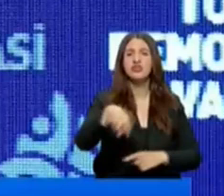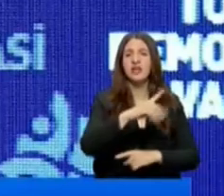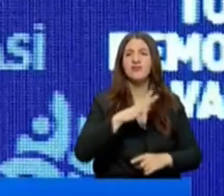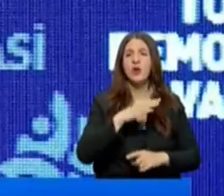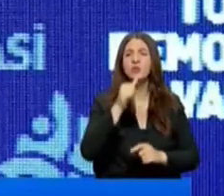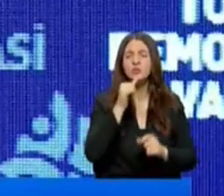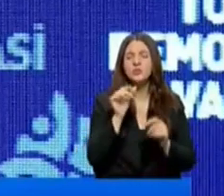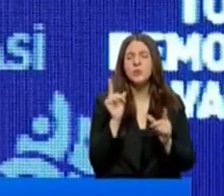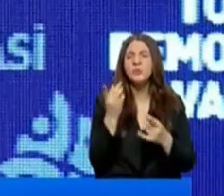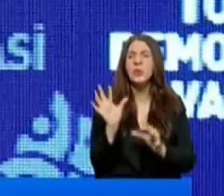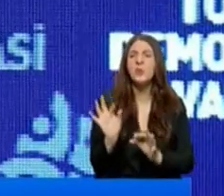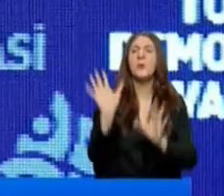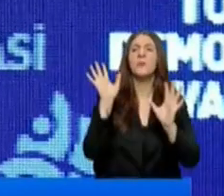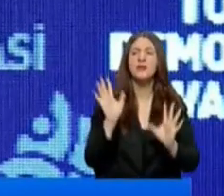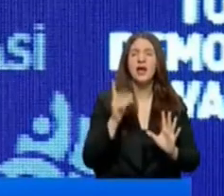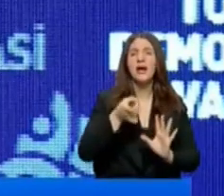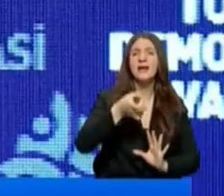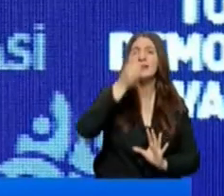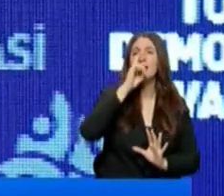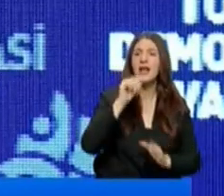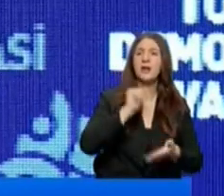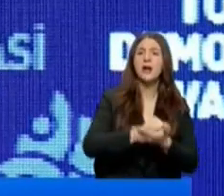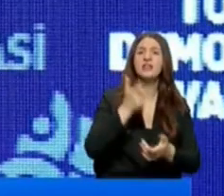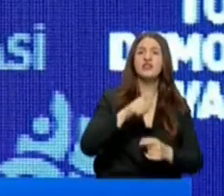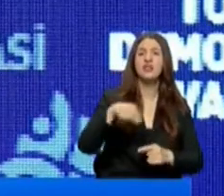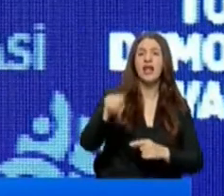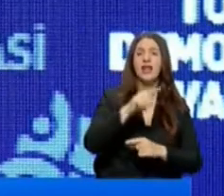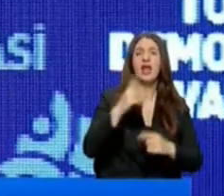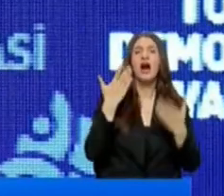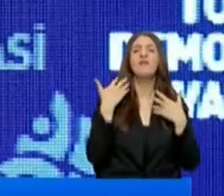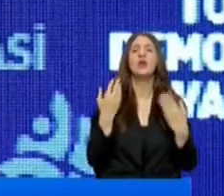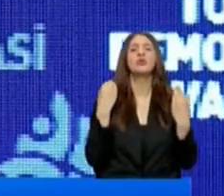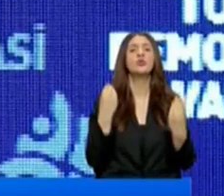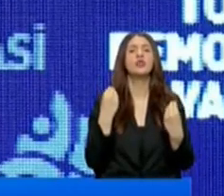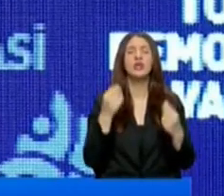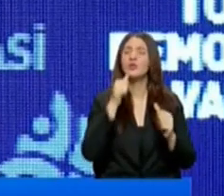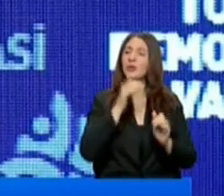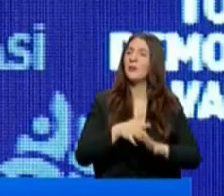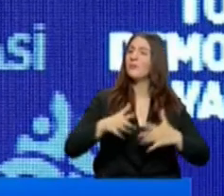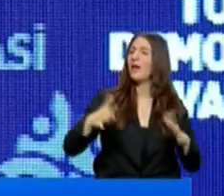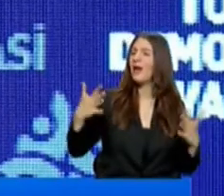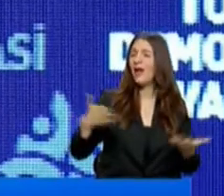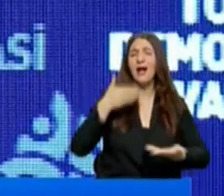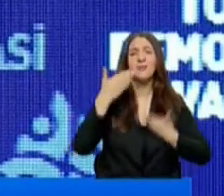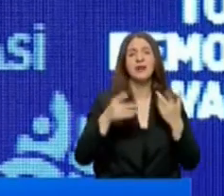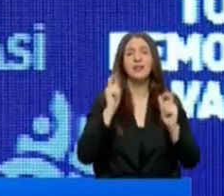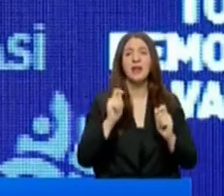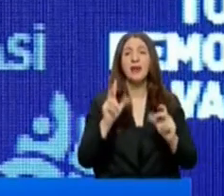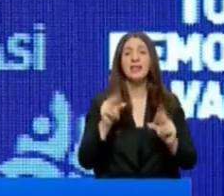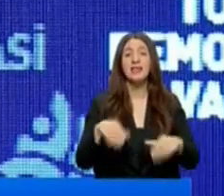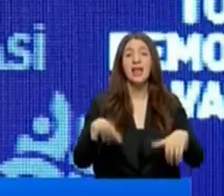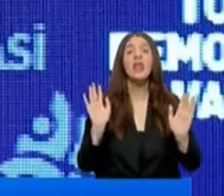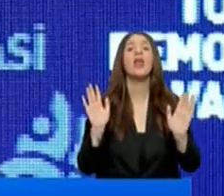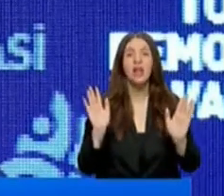Suya sabuna dokanmadan majestelerinin gazetecilerine havanın güzelliğinden, suyun berraklığından bahsetmek yeterli